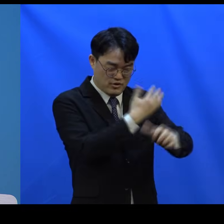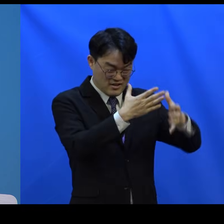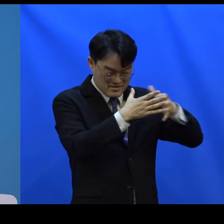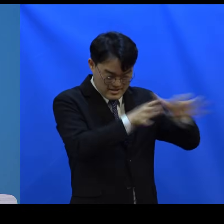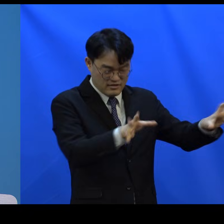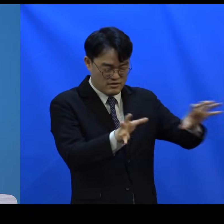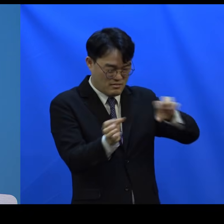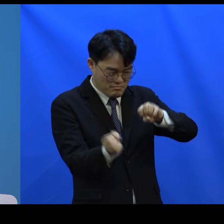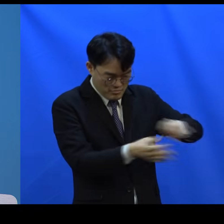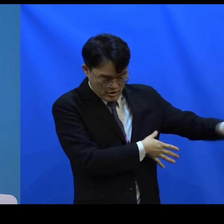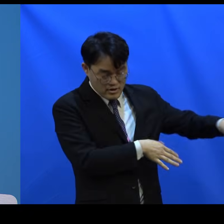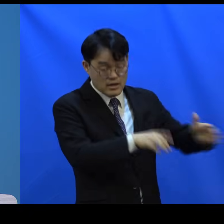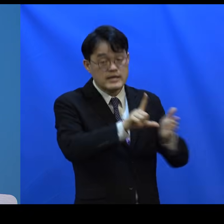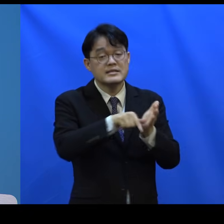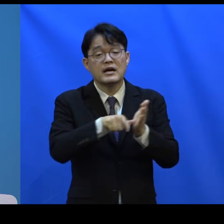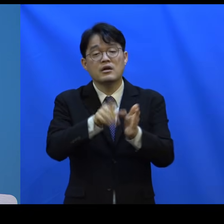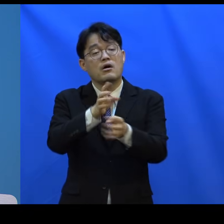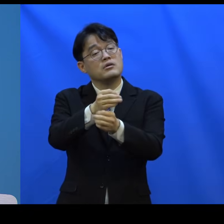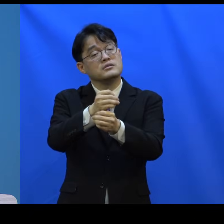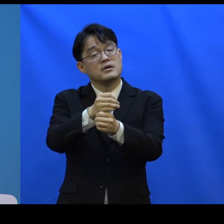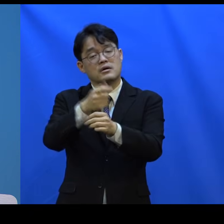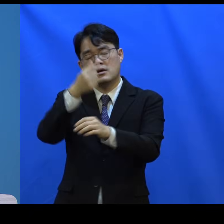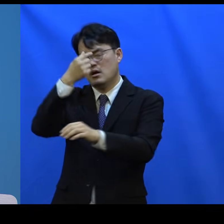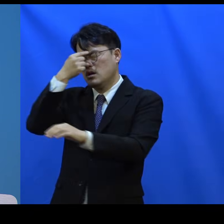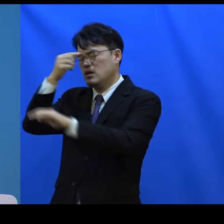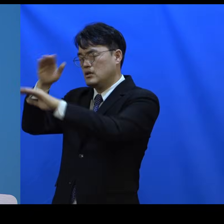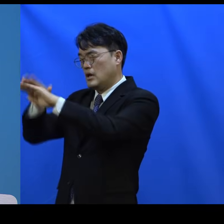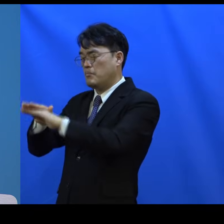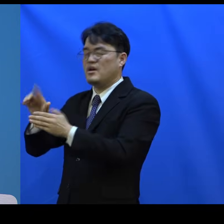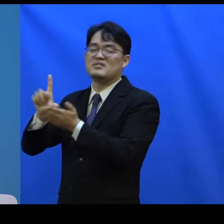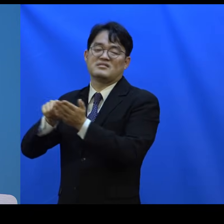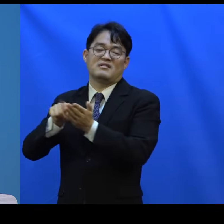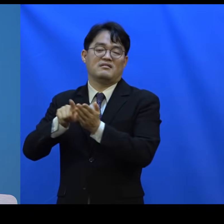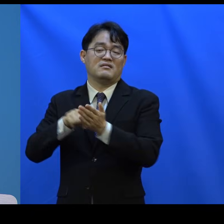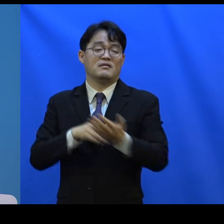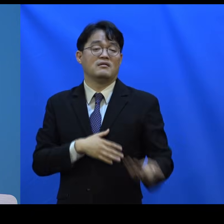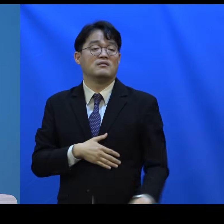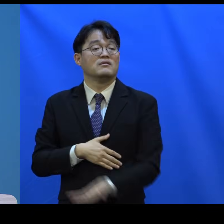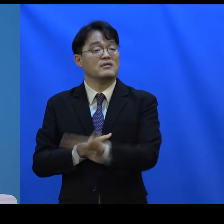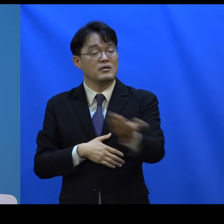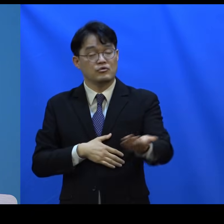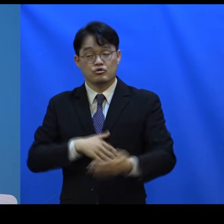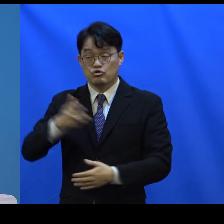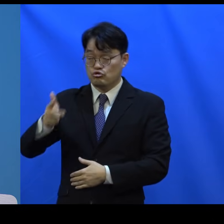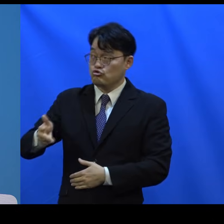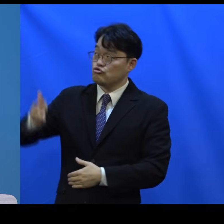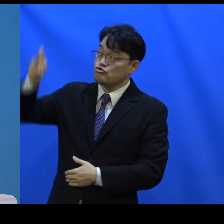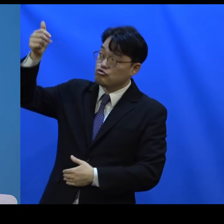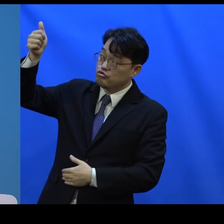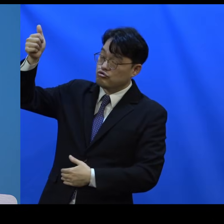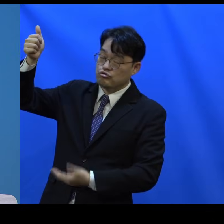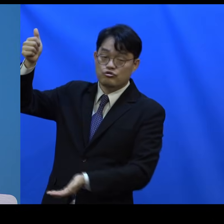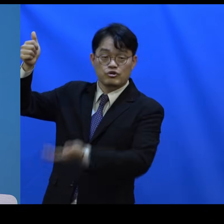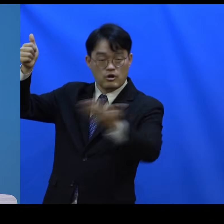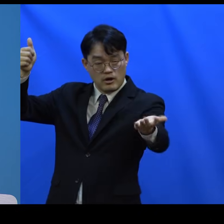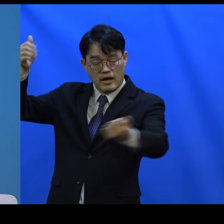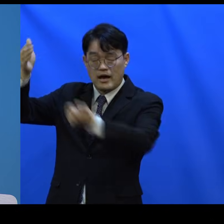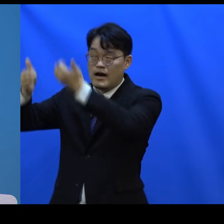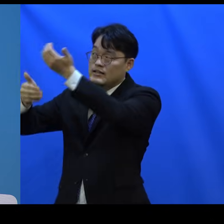오늘 이 말씀, 주 너의 하나님을 사랑하라. 이게 삶의 거대한